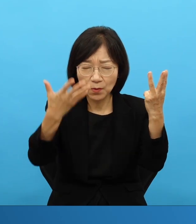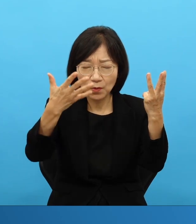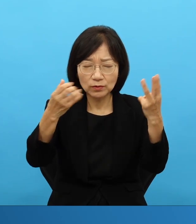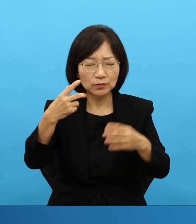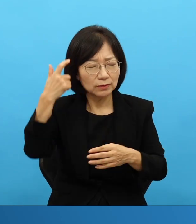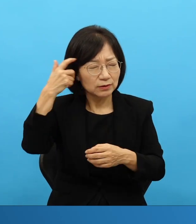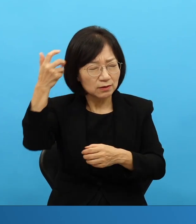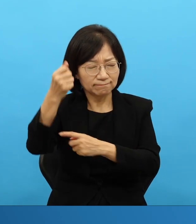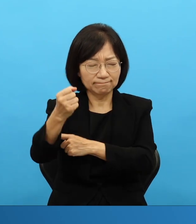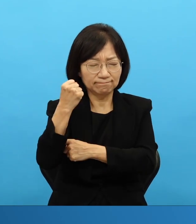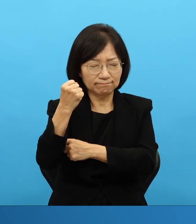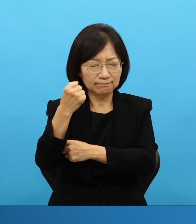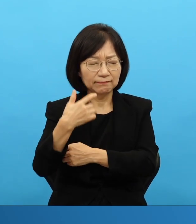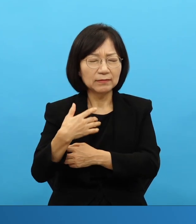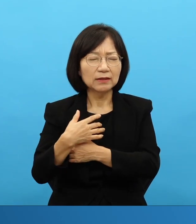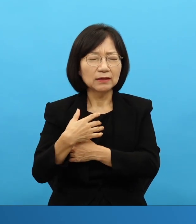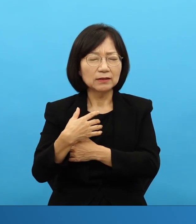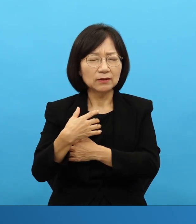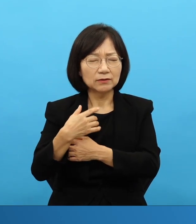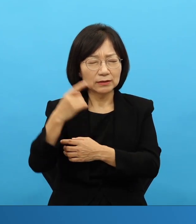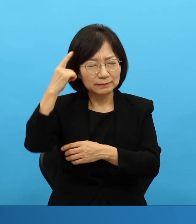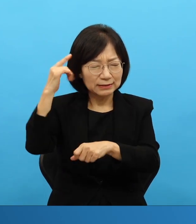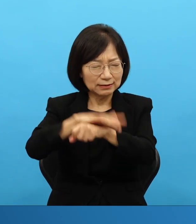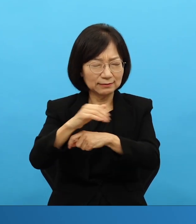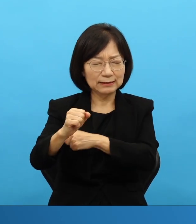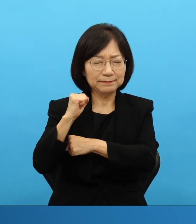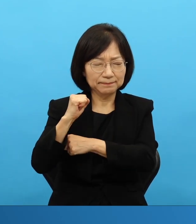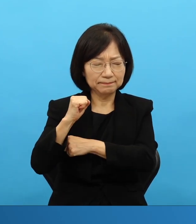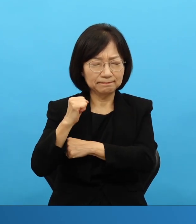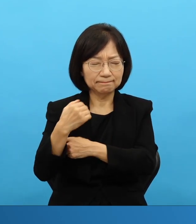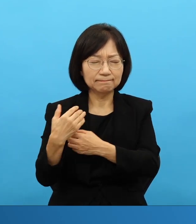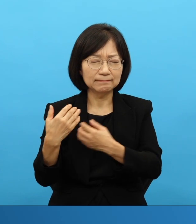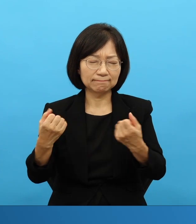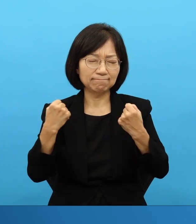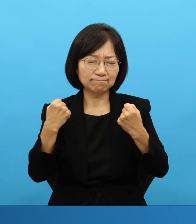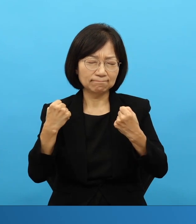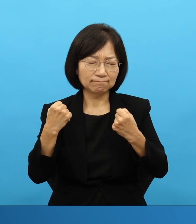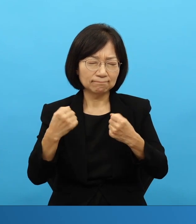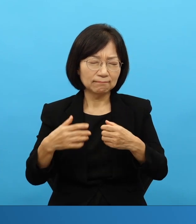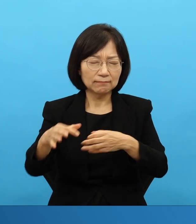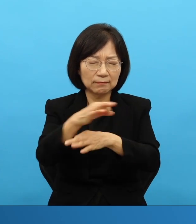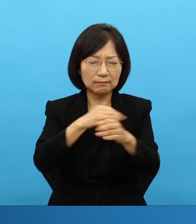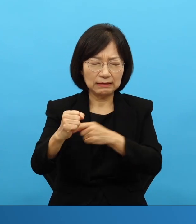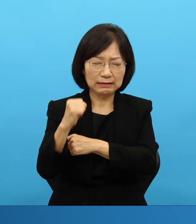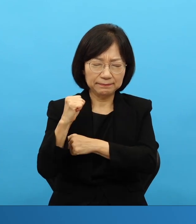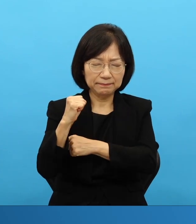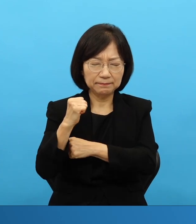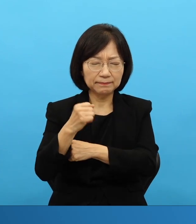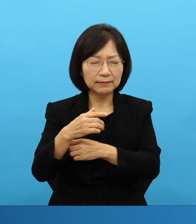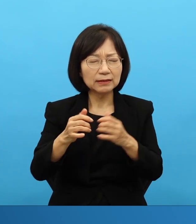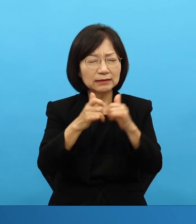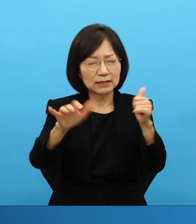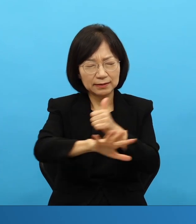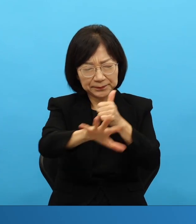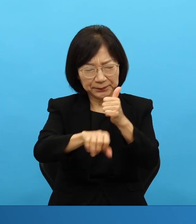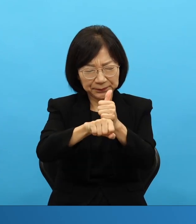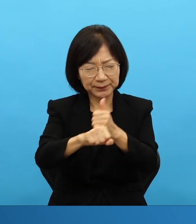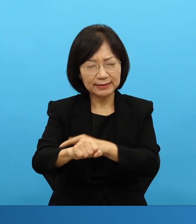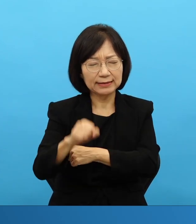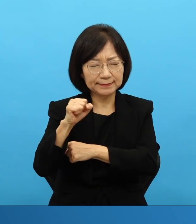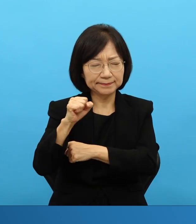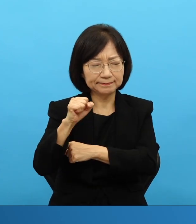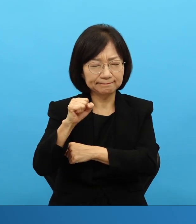우크라이나 러시아 전쟁이 한창 진행 중인데 전쟁의 폐허와 많은 사람이 죽어가고 있습니다. The Ukraine war is also